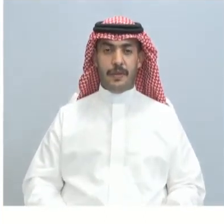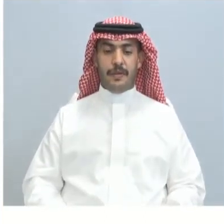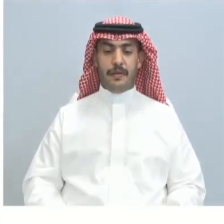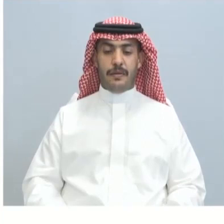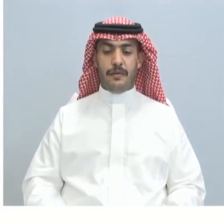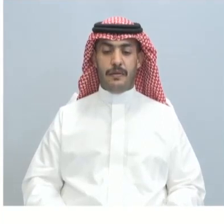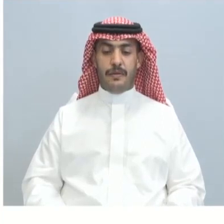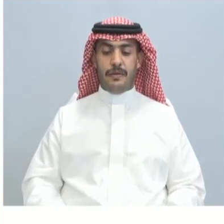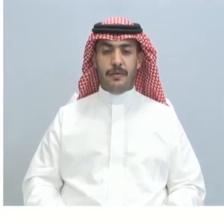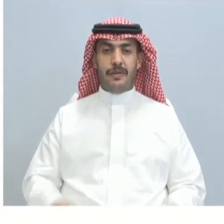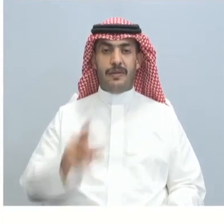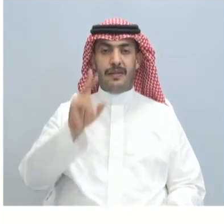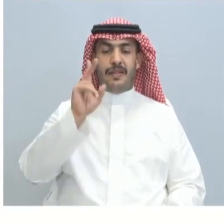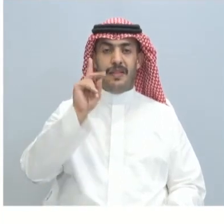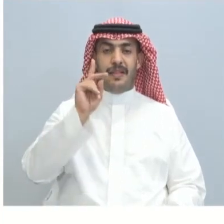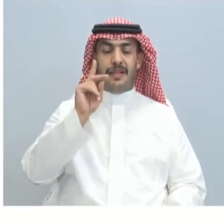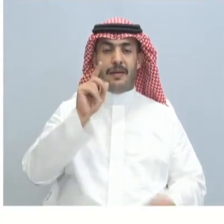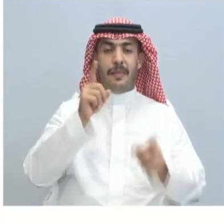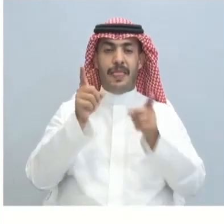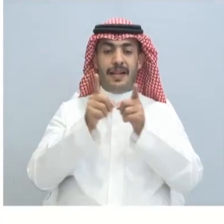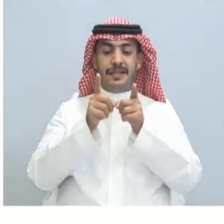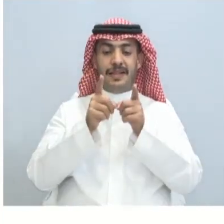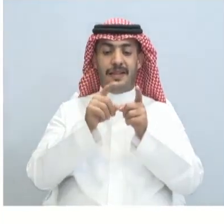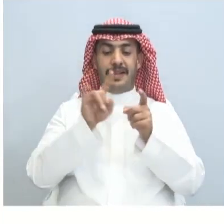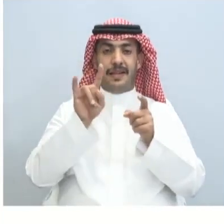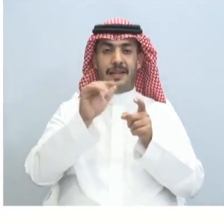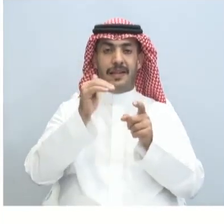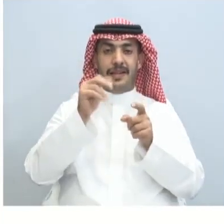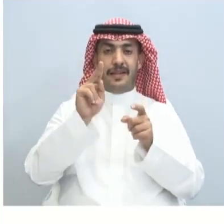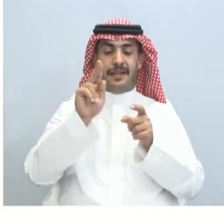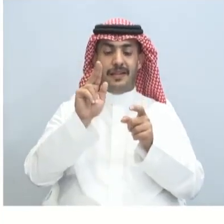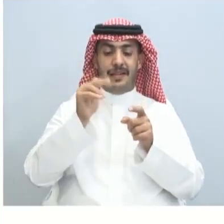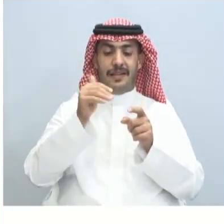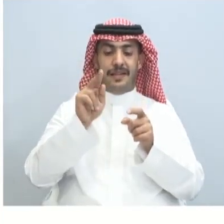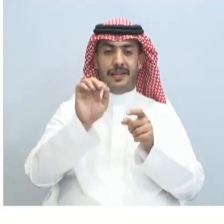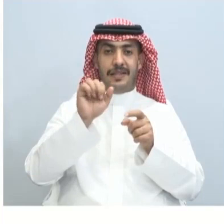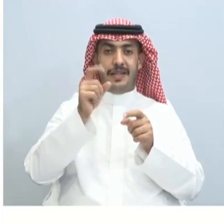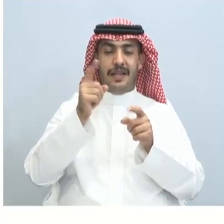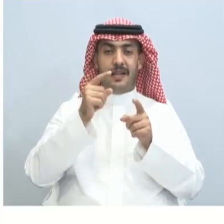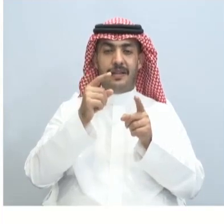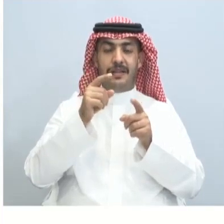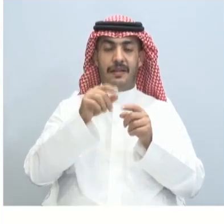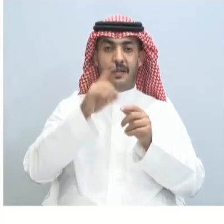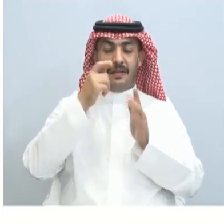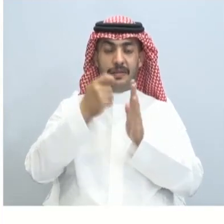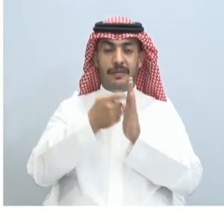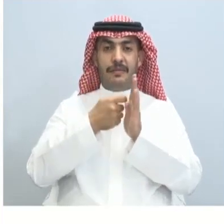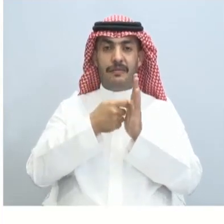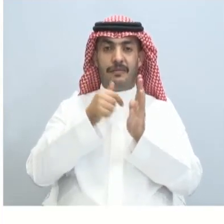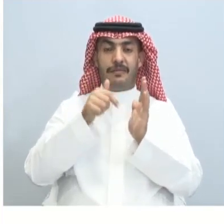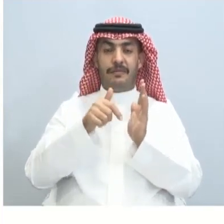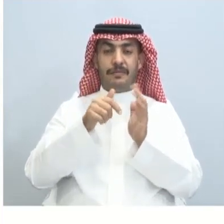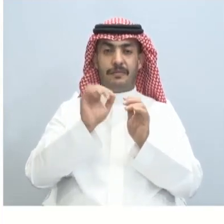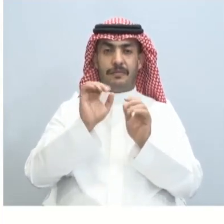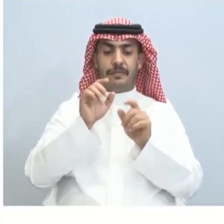ودل ثانيا الاختصار يجب ان تكون الرساله المكتوبه